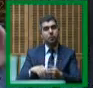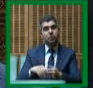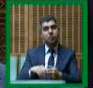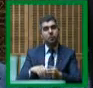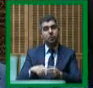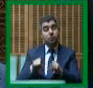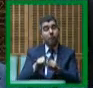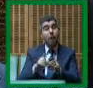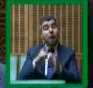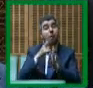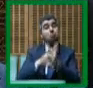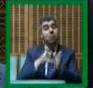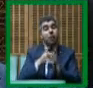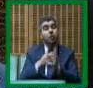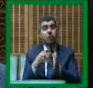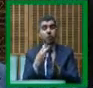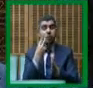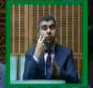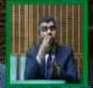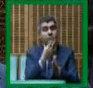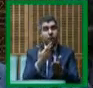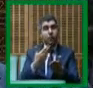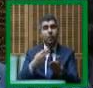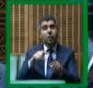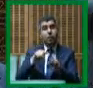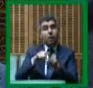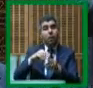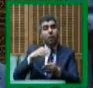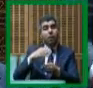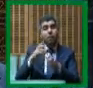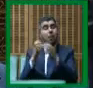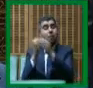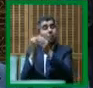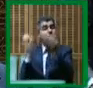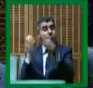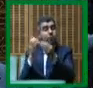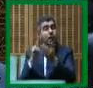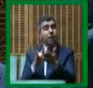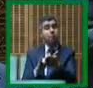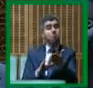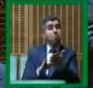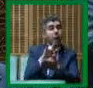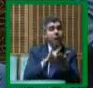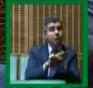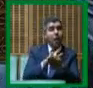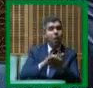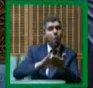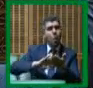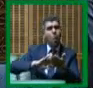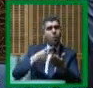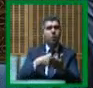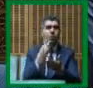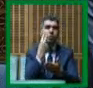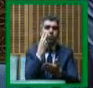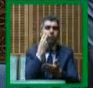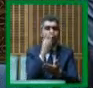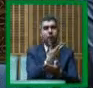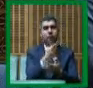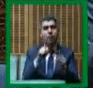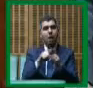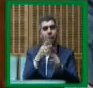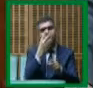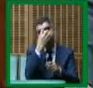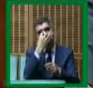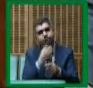ديال السكك الحديدية، المحطات الطرقية، المطارات، شيء يندى له الجبين.